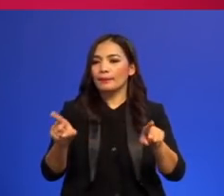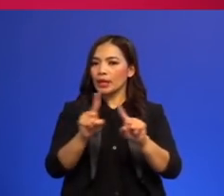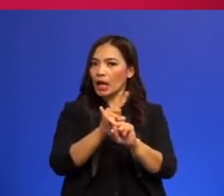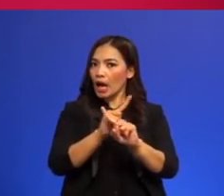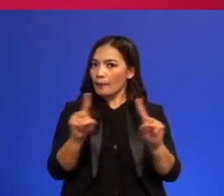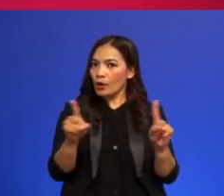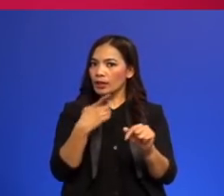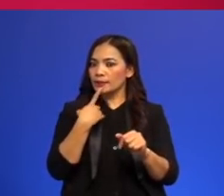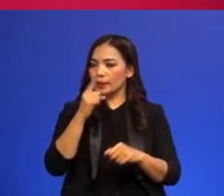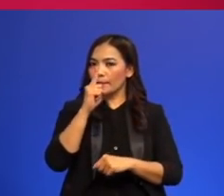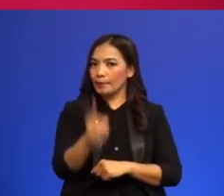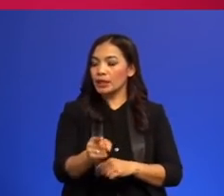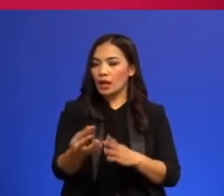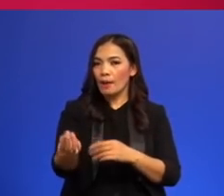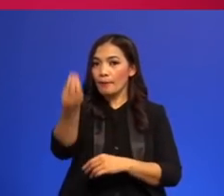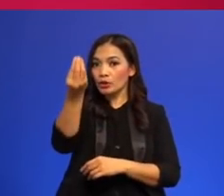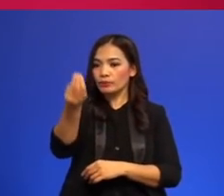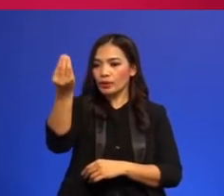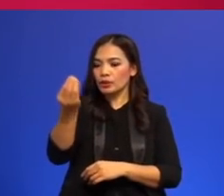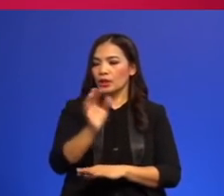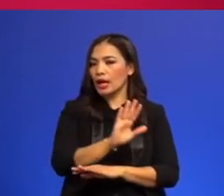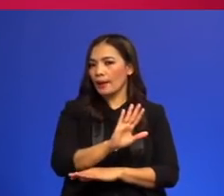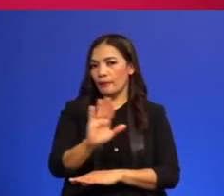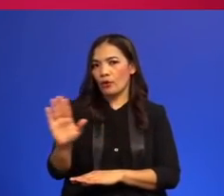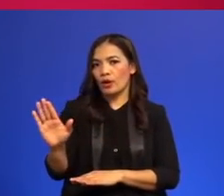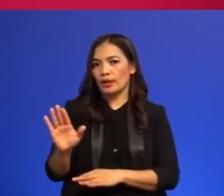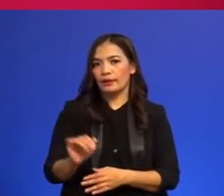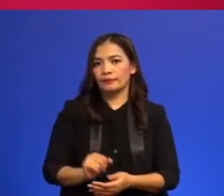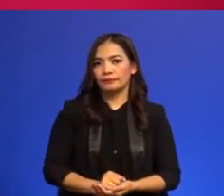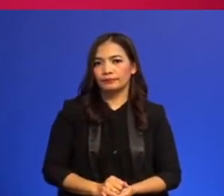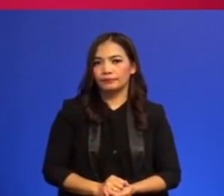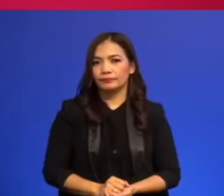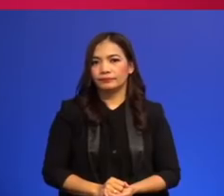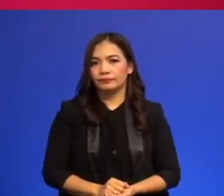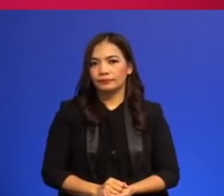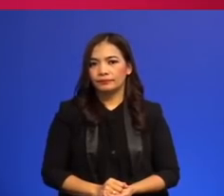nada memerintah dan nada mensubordinasi.